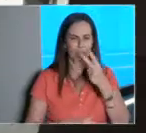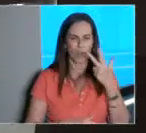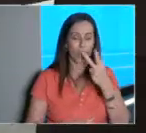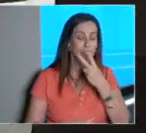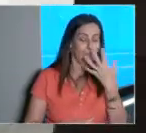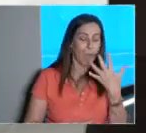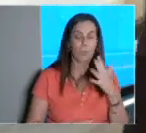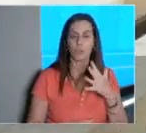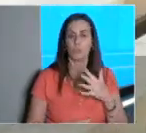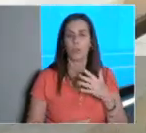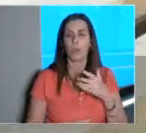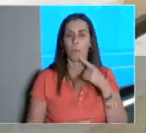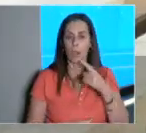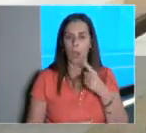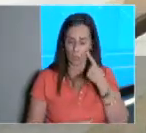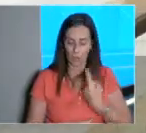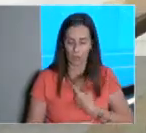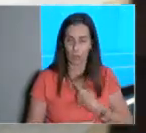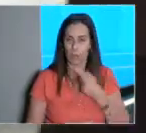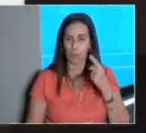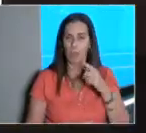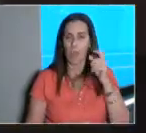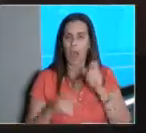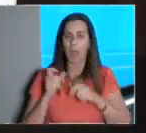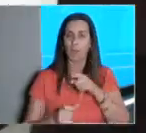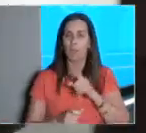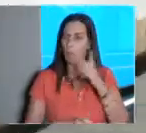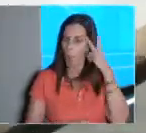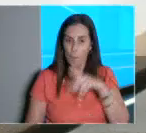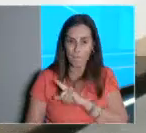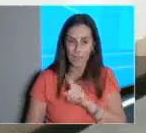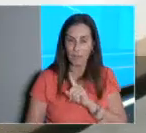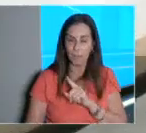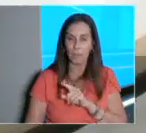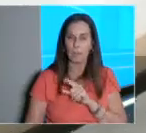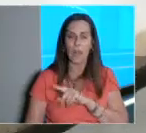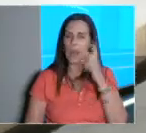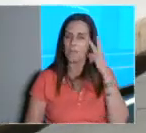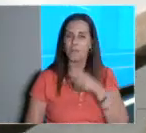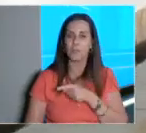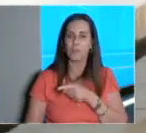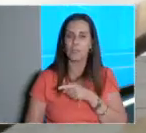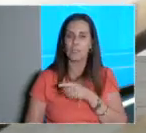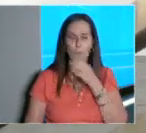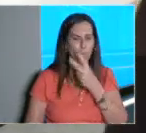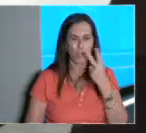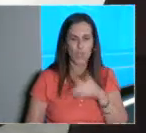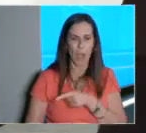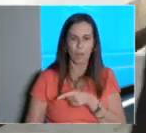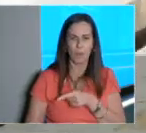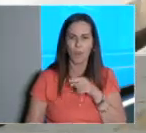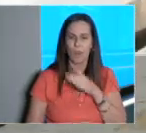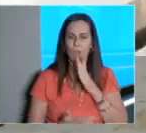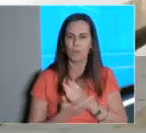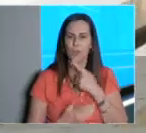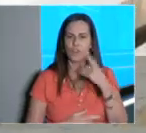23, 25, חווינו זאת על בשרנו, הבנו את המשמעות. זה אנשים שנולדו. מה, הם לא קולטים את זה שהם יתקעו בפני הדבר הזה? תקשיב, זה בחור בן 22. נכון. הוא